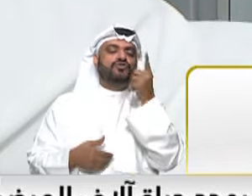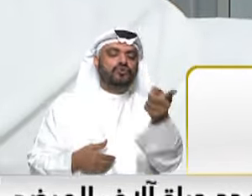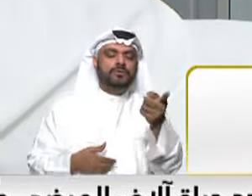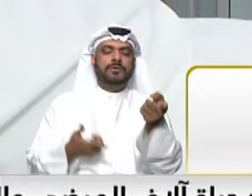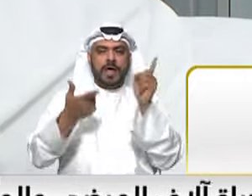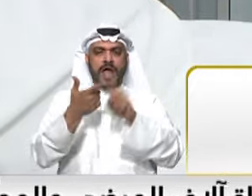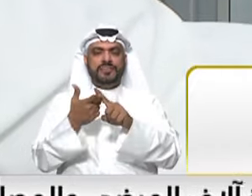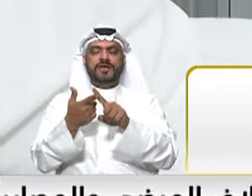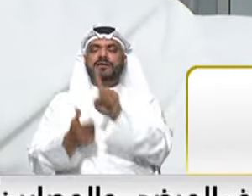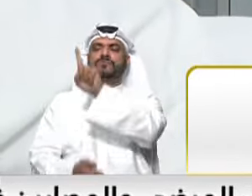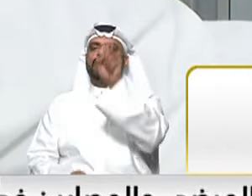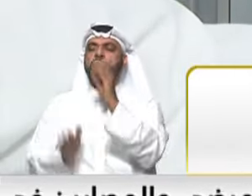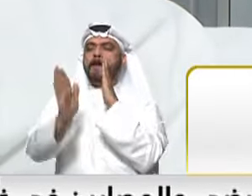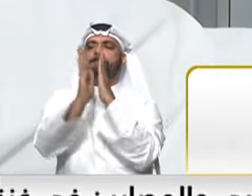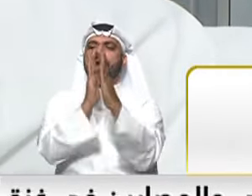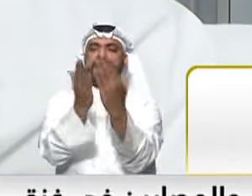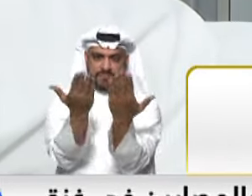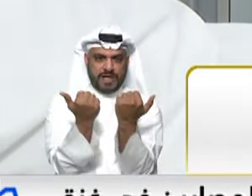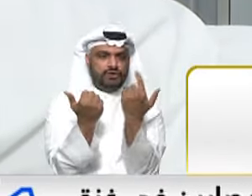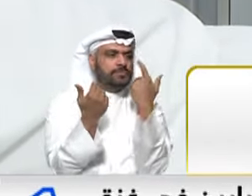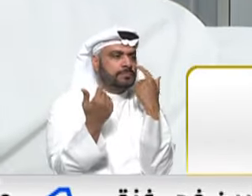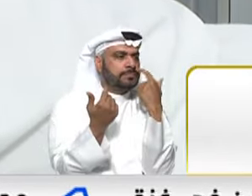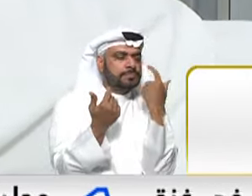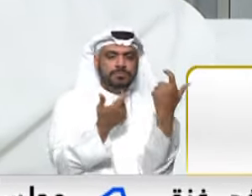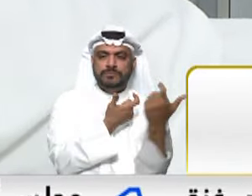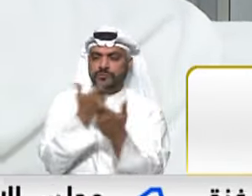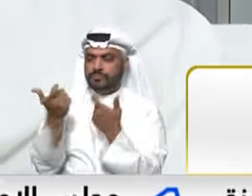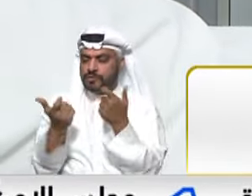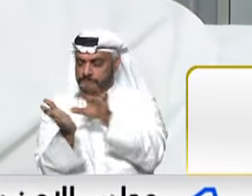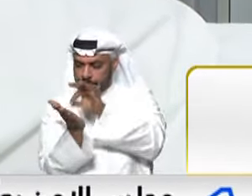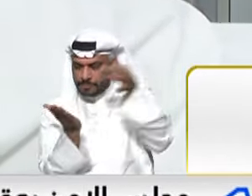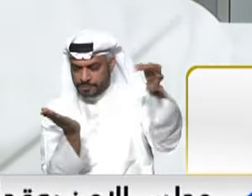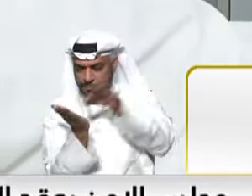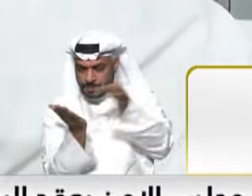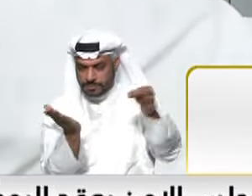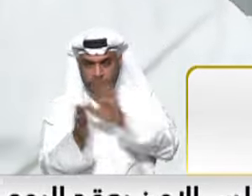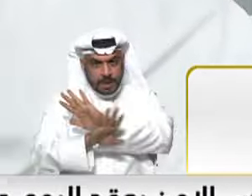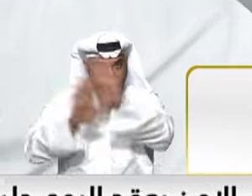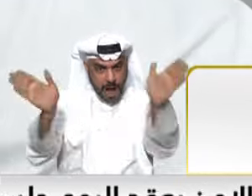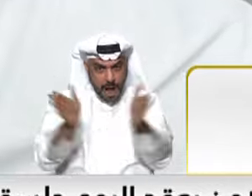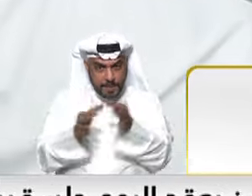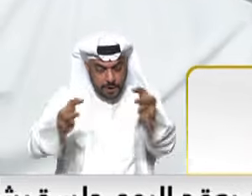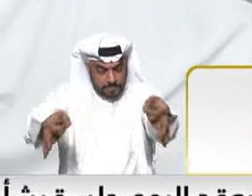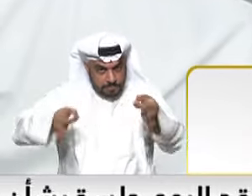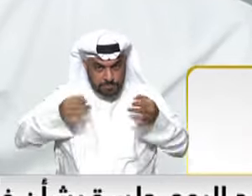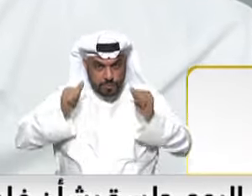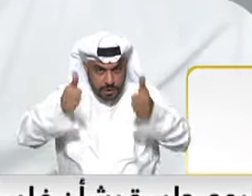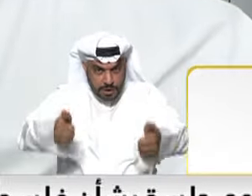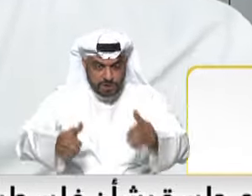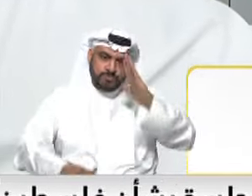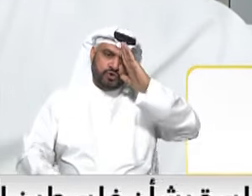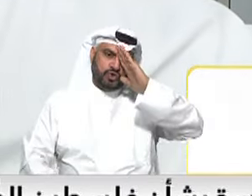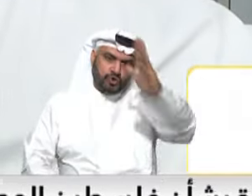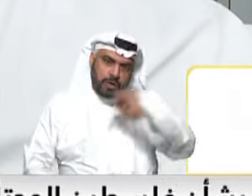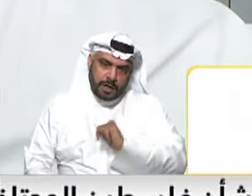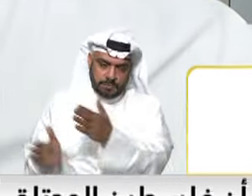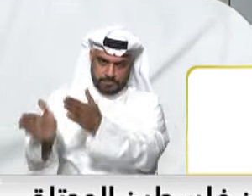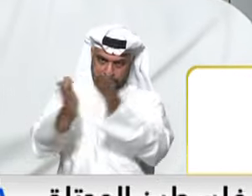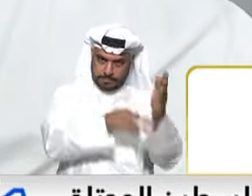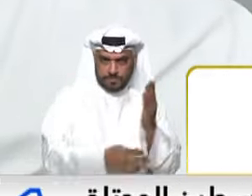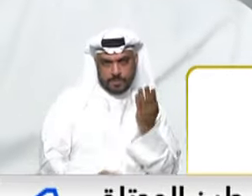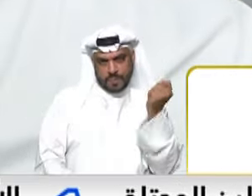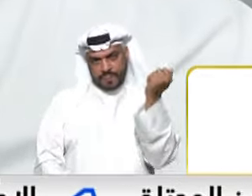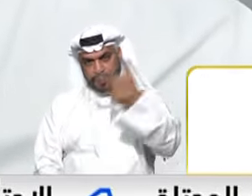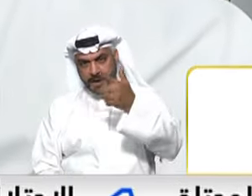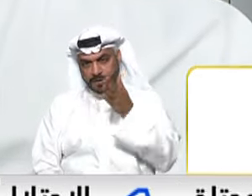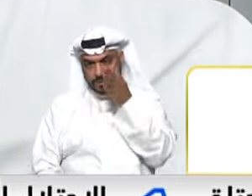اللي هي منها وجود مثلا أجهزة الكينت أو التزام بالأسعار حددتها الوزارة، حيث بعض المكاتب خالف القانون